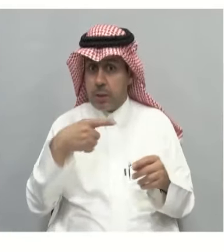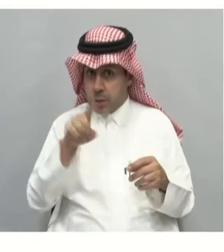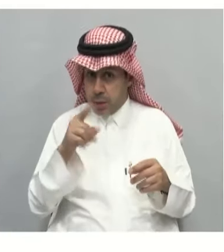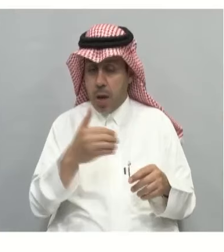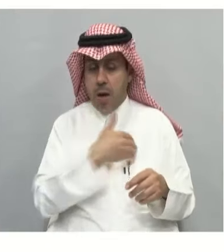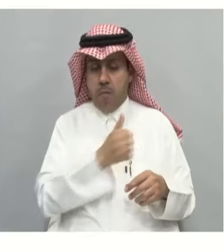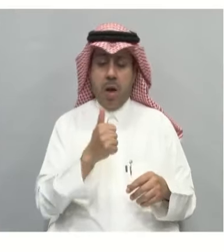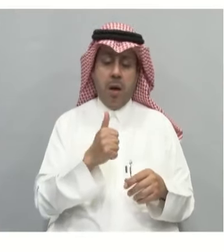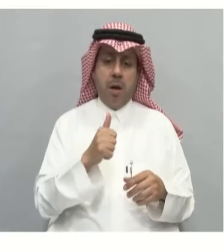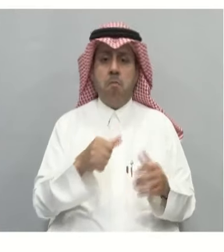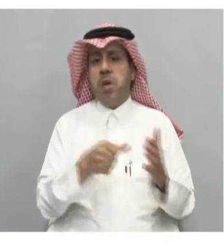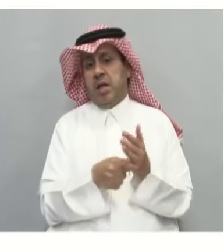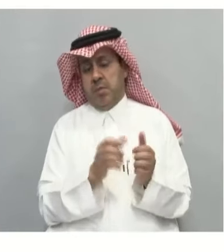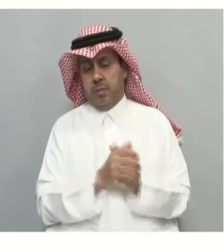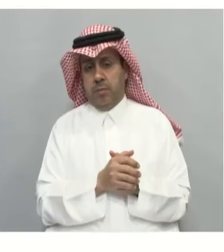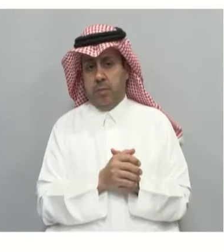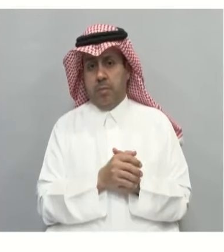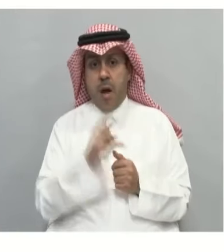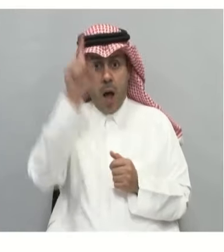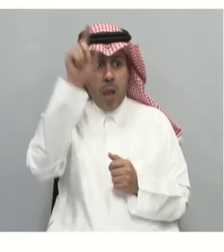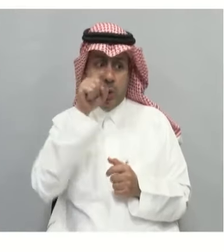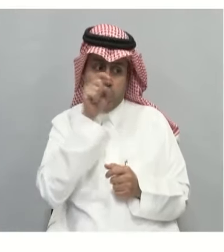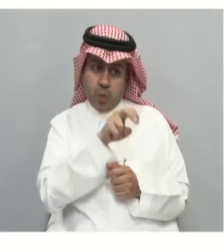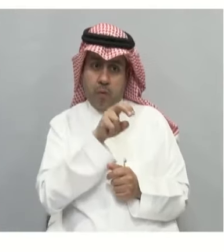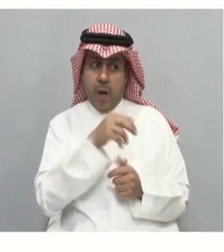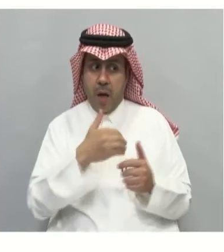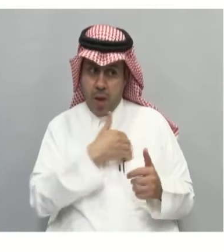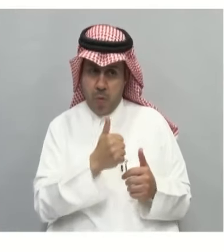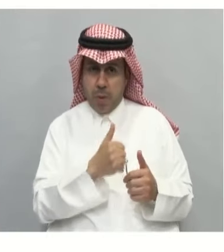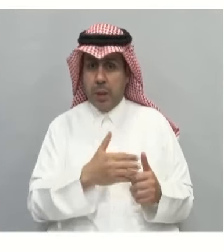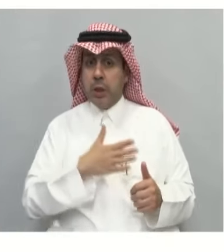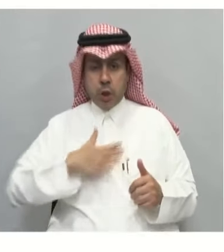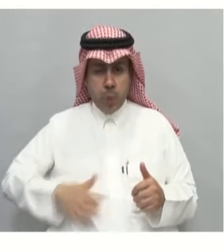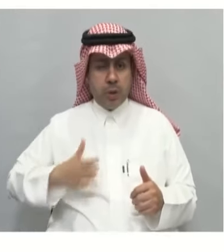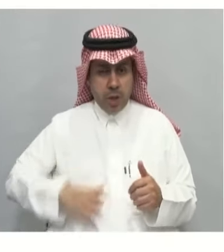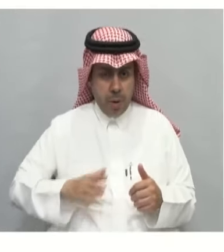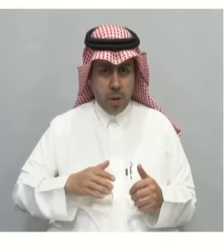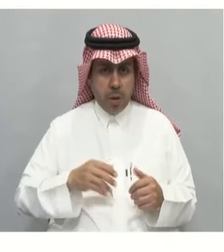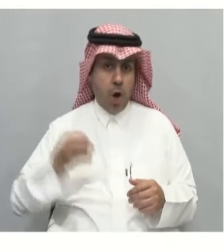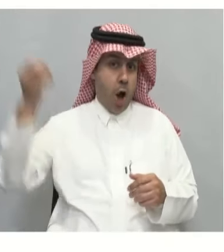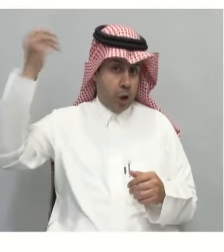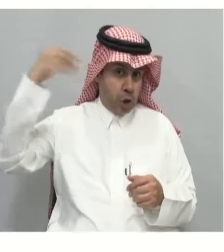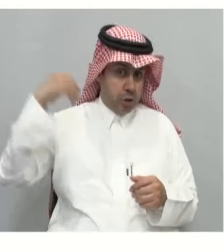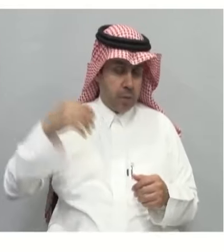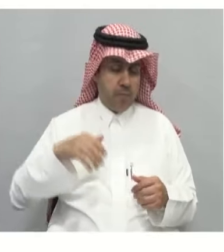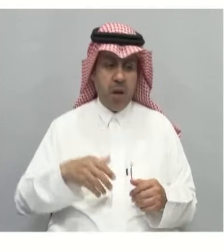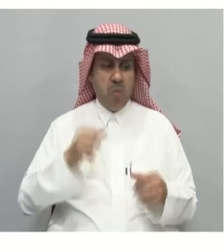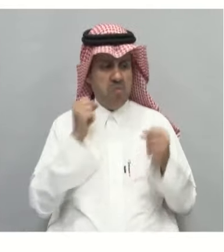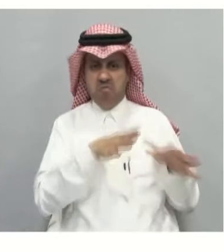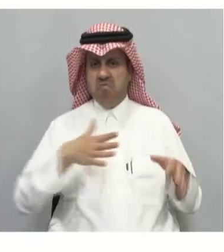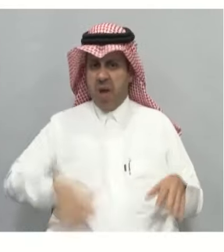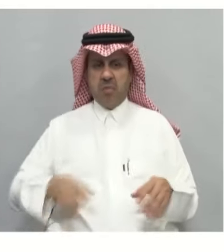الايمان من عدمه هل يصبر العبد على ما اصابه ام لا يصبر هذه